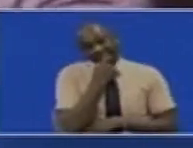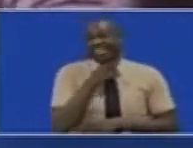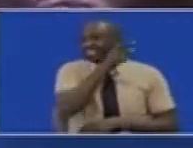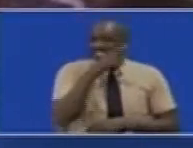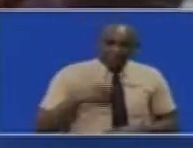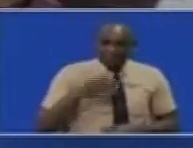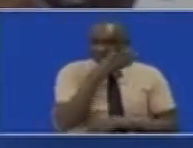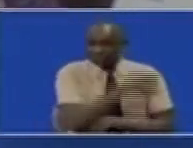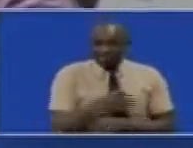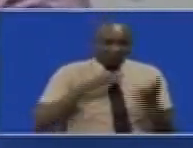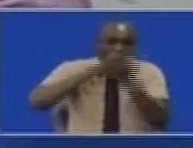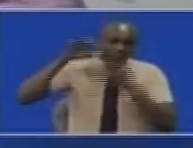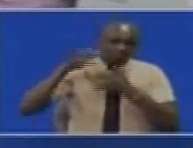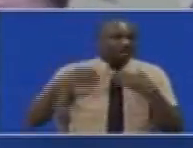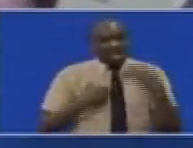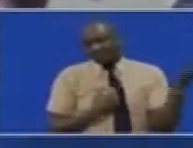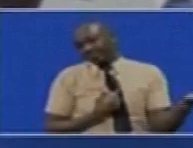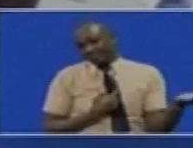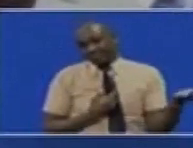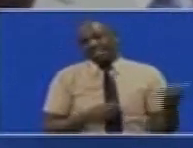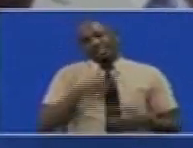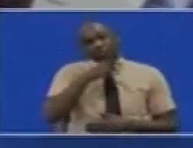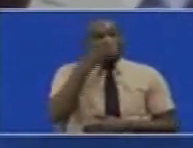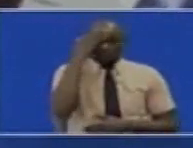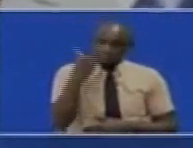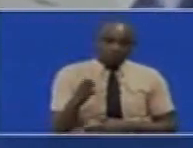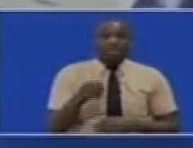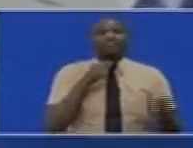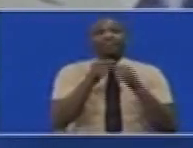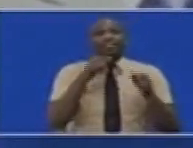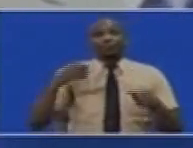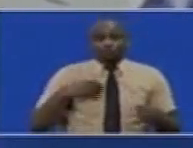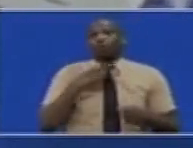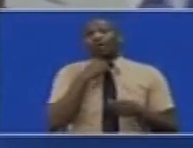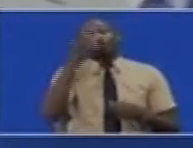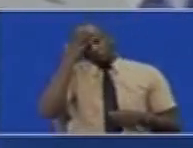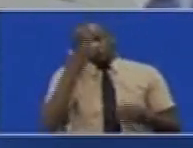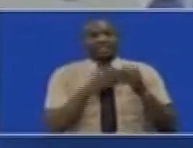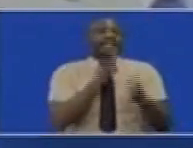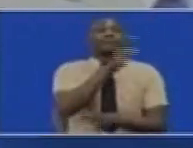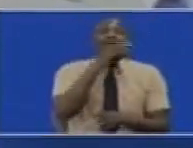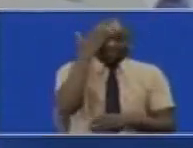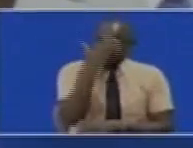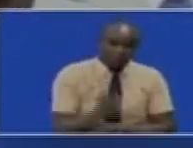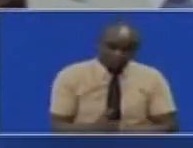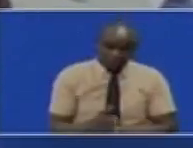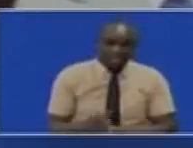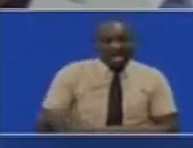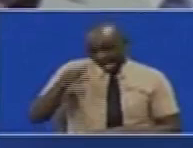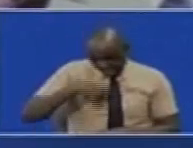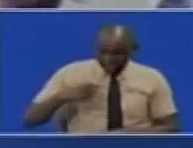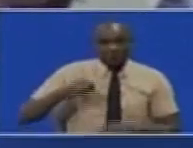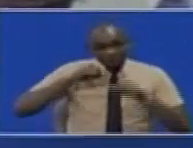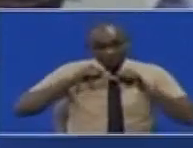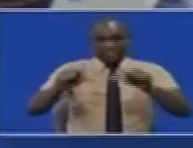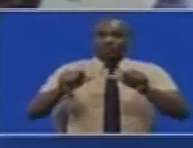watu ambao wamechanganyikiwa. Hawana wanapigania kutafuta nani ni kiongozi wao. Na sisi